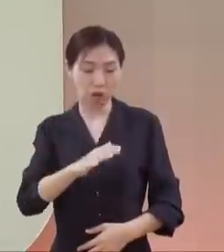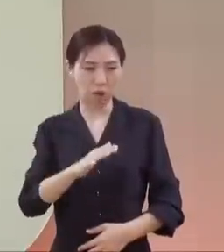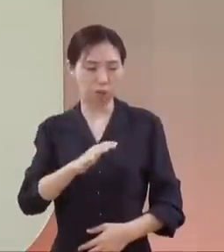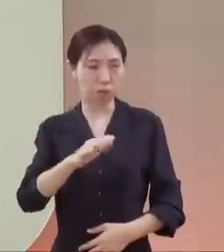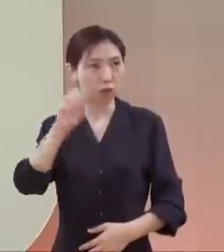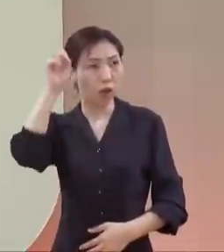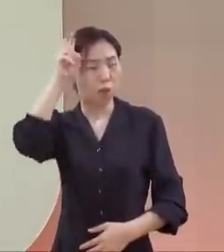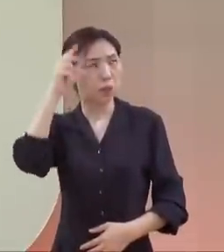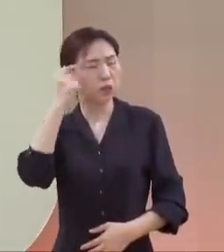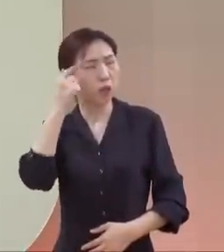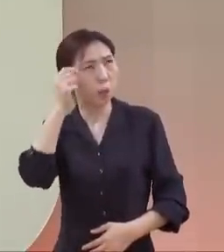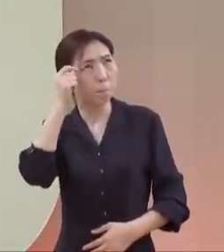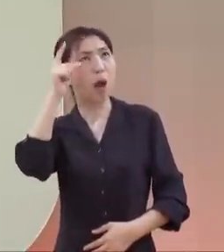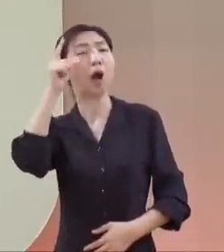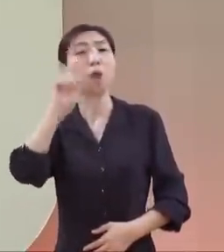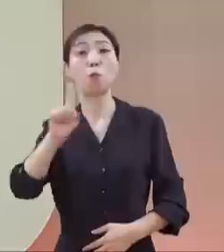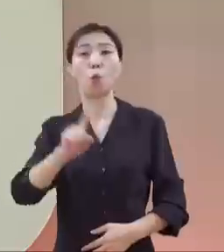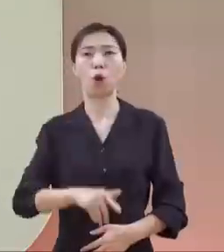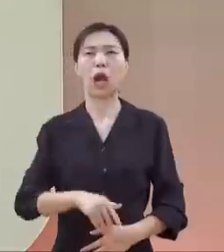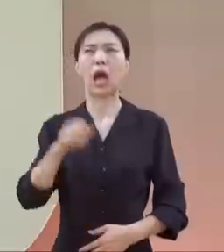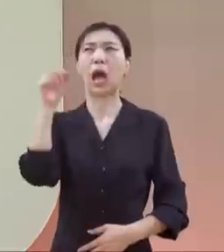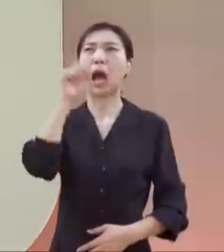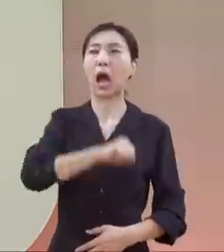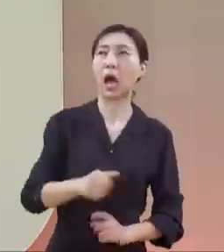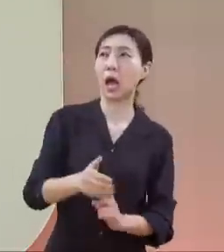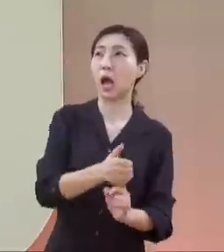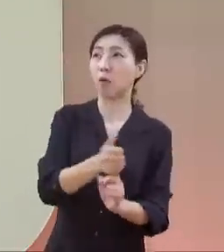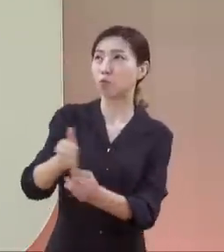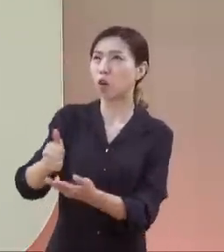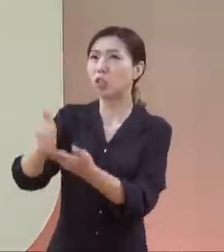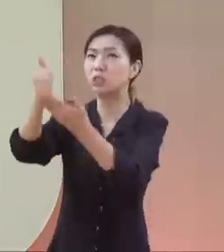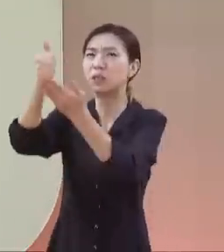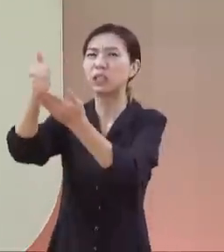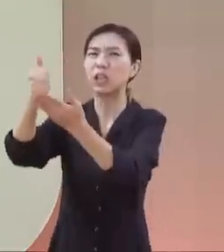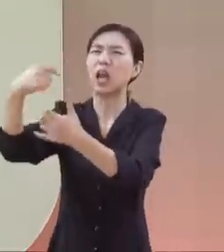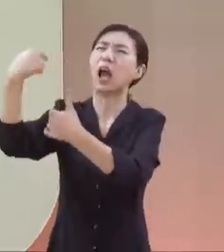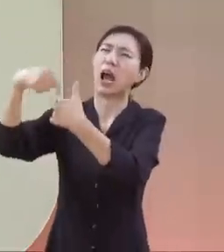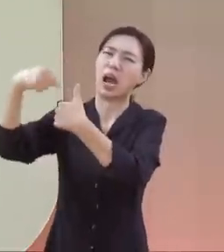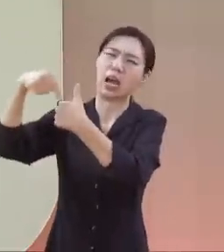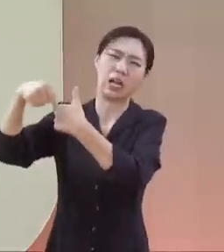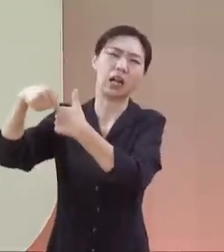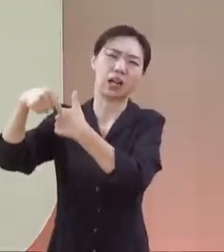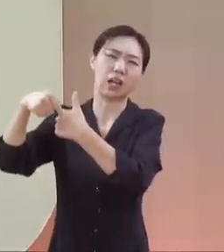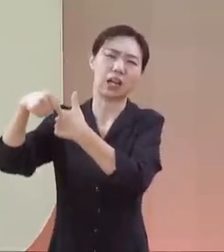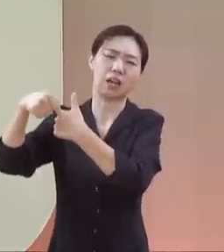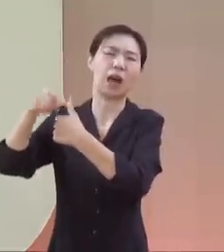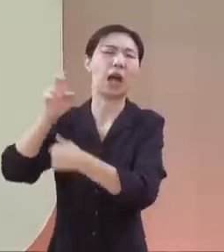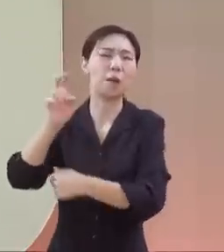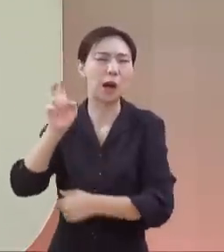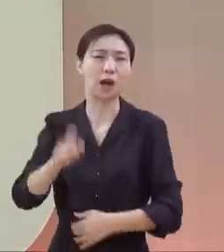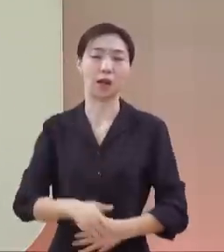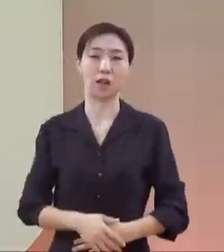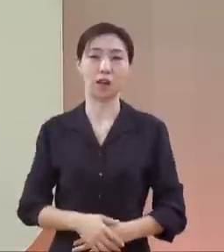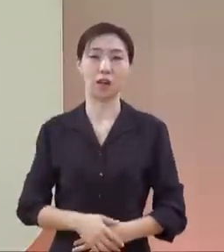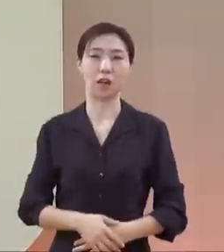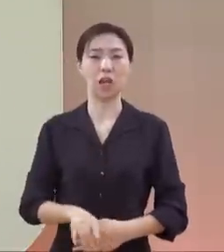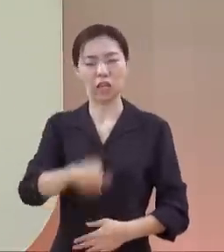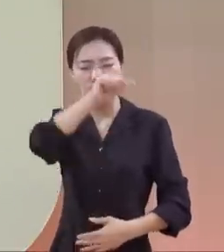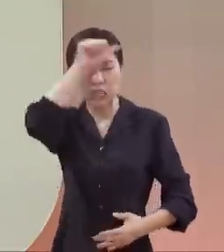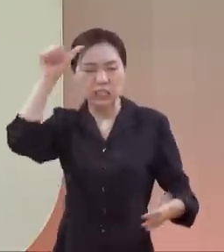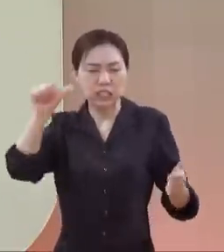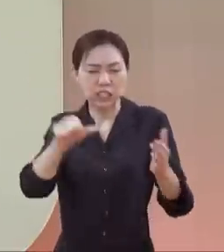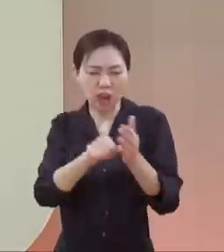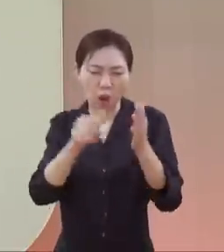나 공부시켜 주는 건가 보다 이게 다 인생의 공부다라는 그런 긍정적인 생각이 드시더랍니다